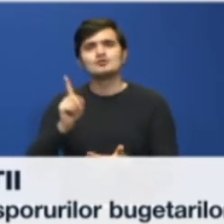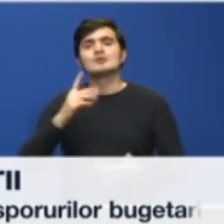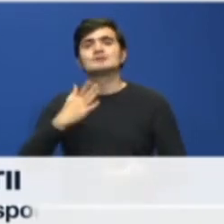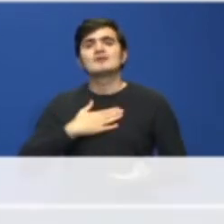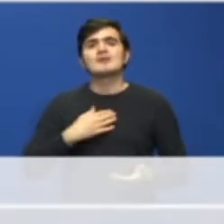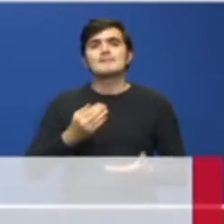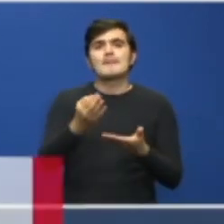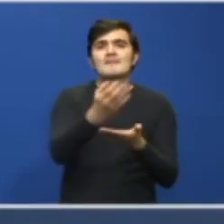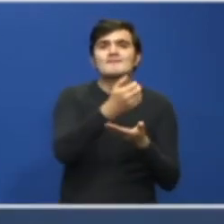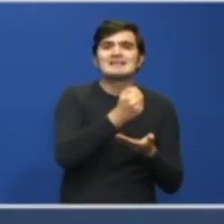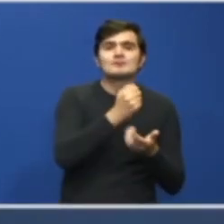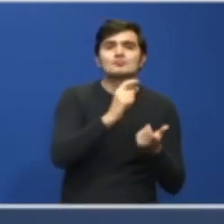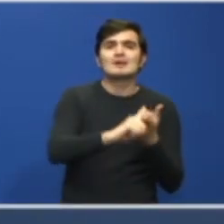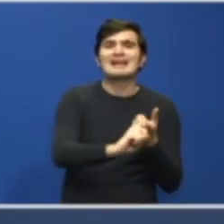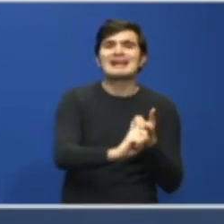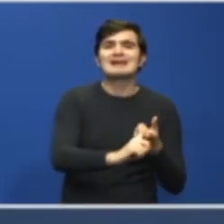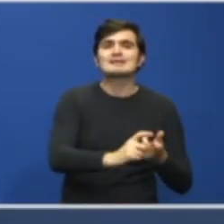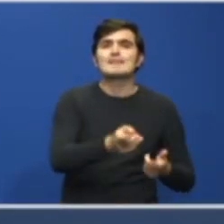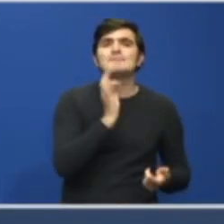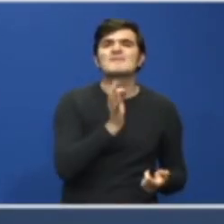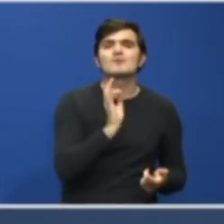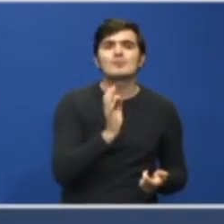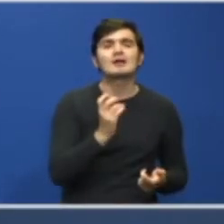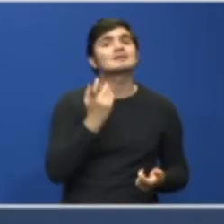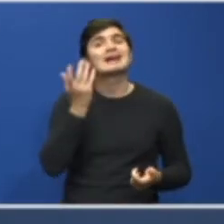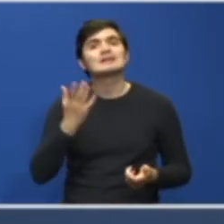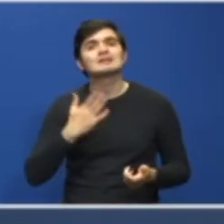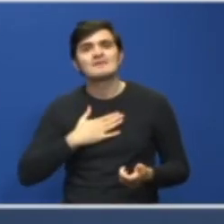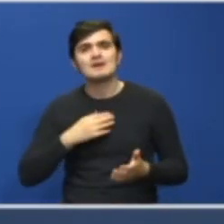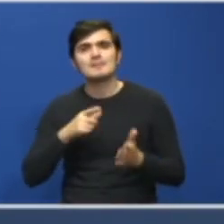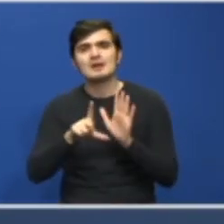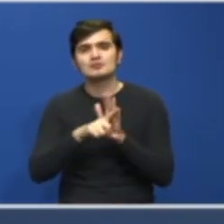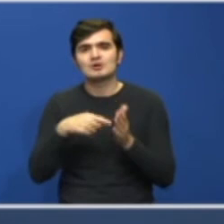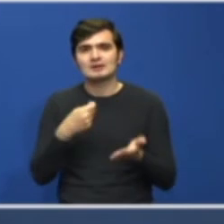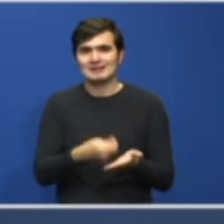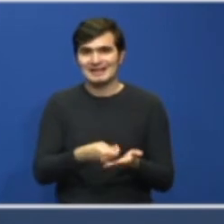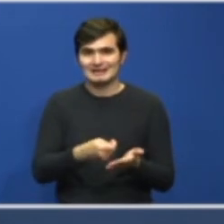venituri legate de performanță, atunci cum avea legea salarizării. Deci,